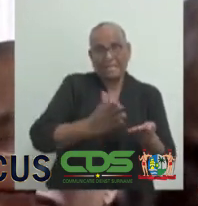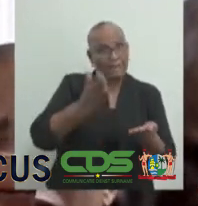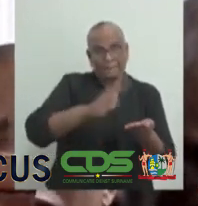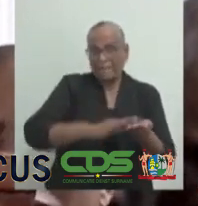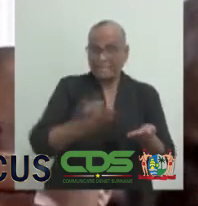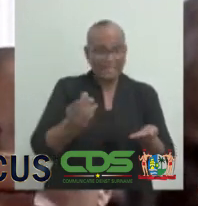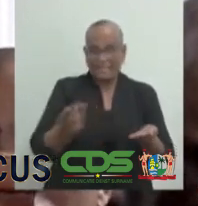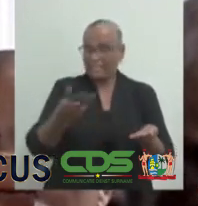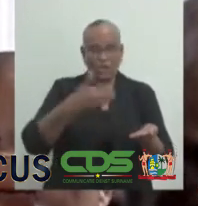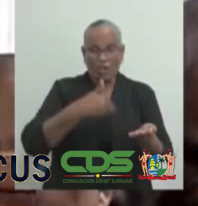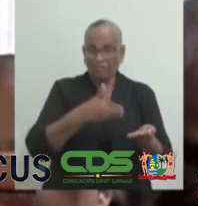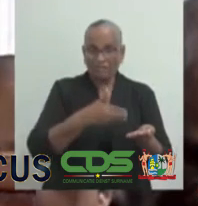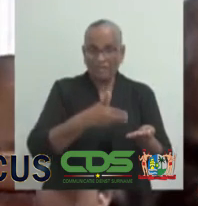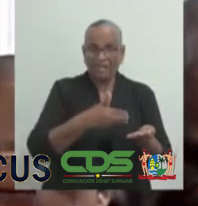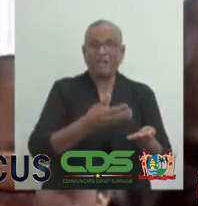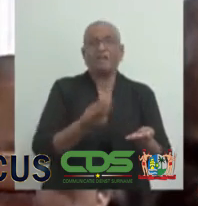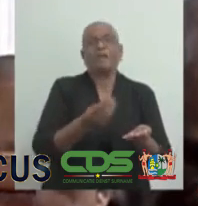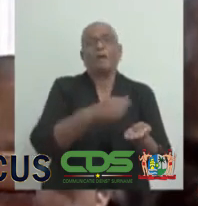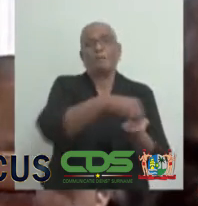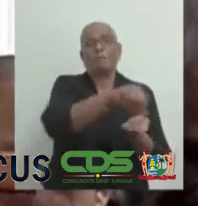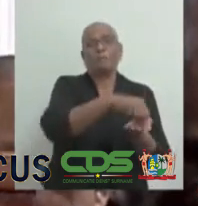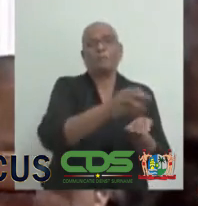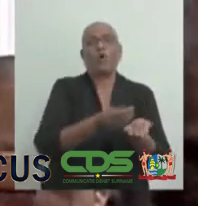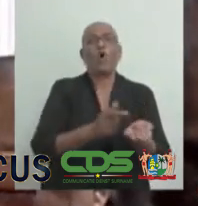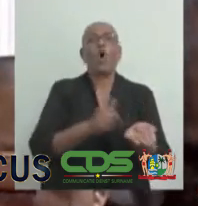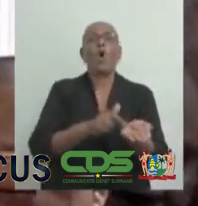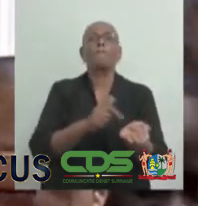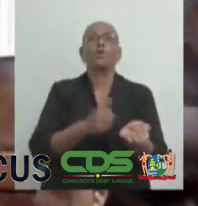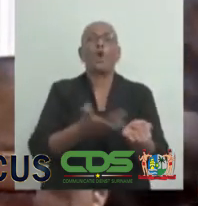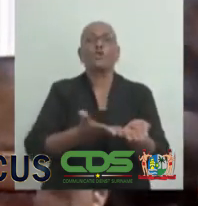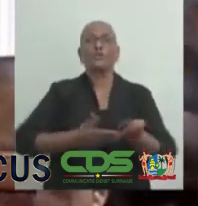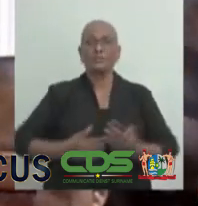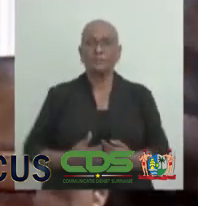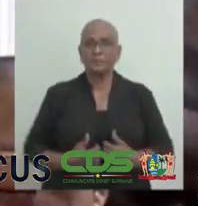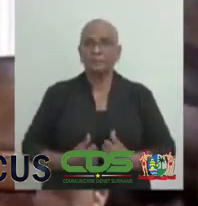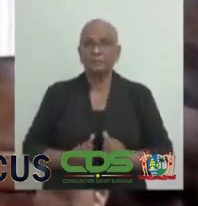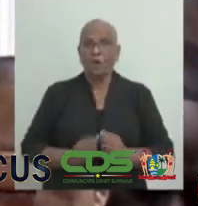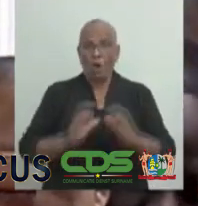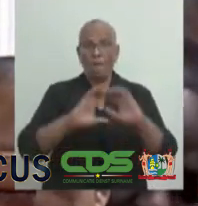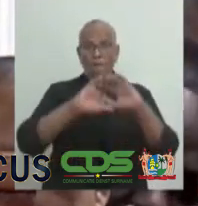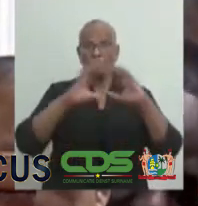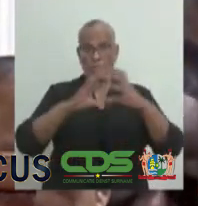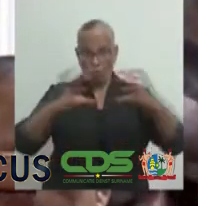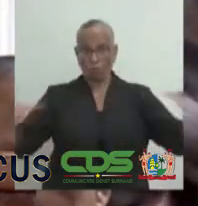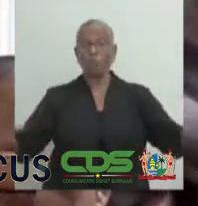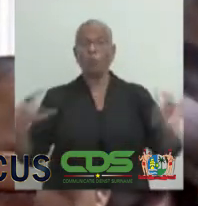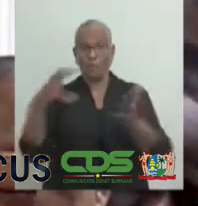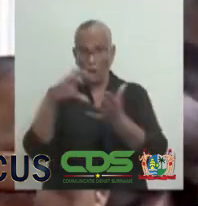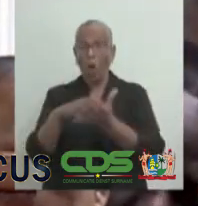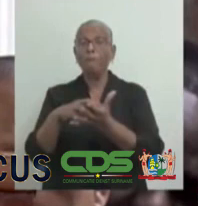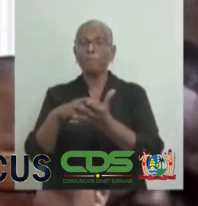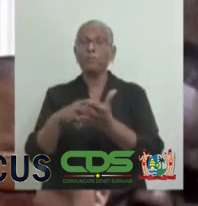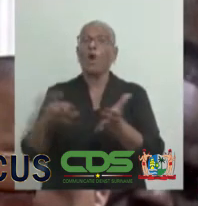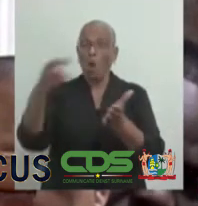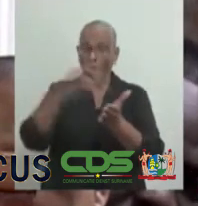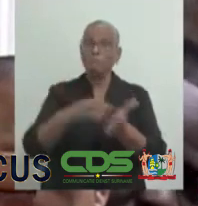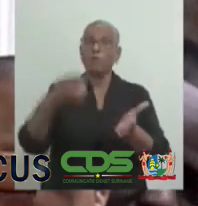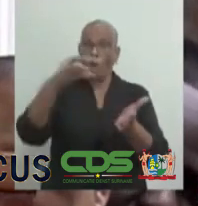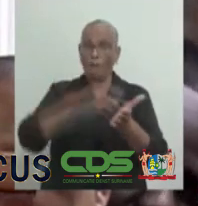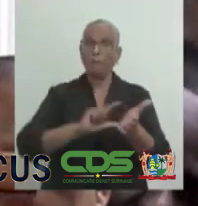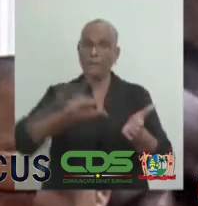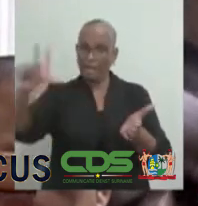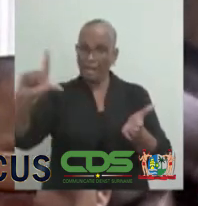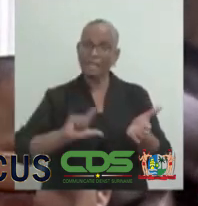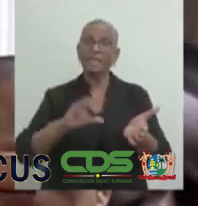niet-belastingontvangsten worden opgebracht. En op de begroting bedragen de opgebrachte leningen en